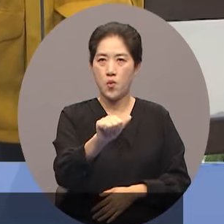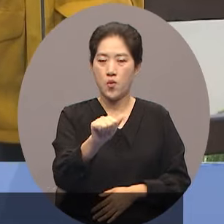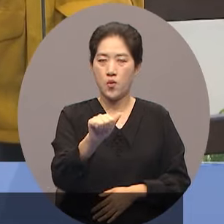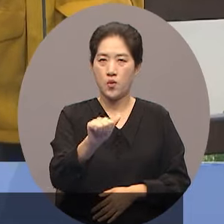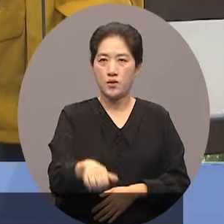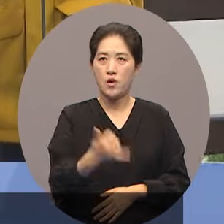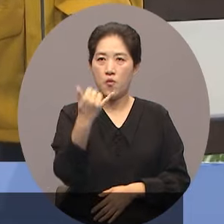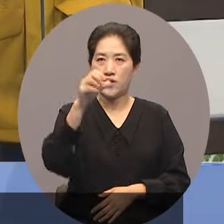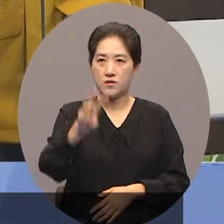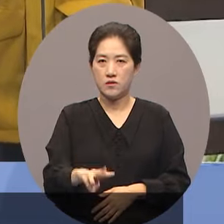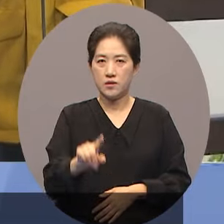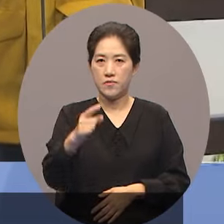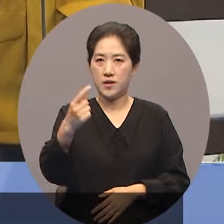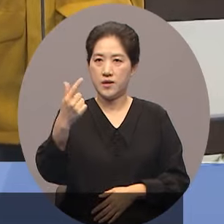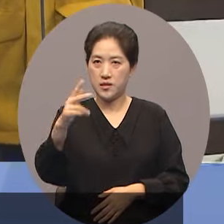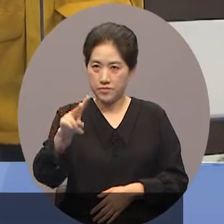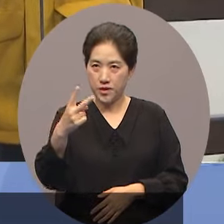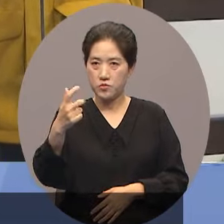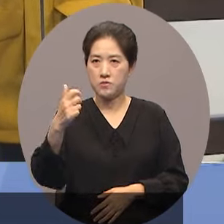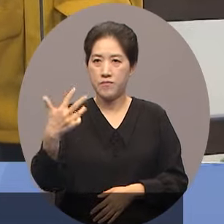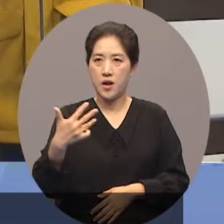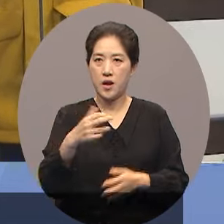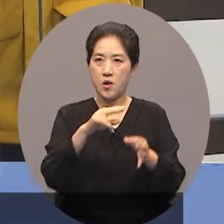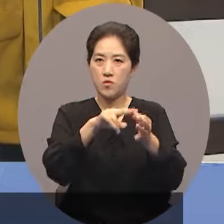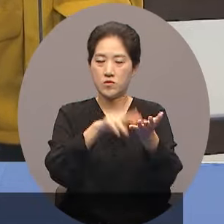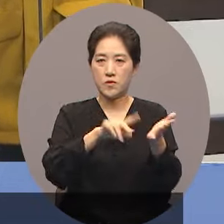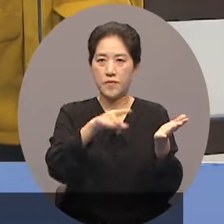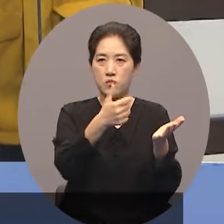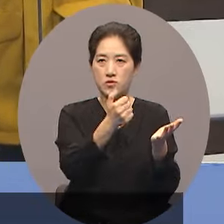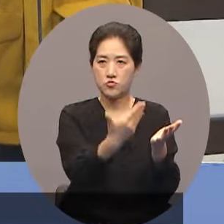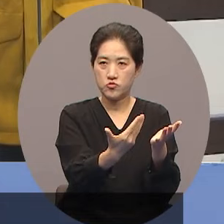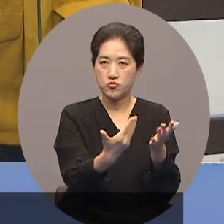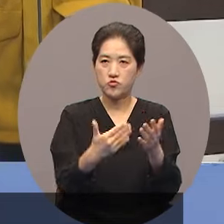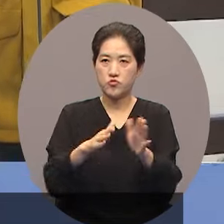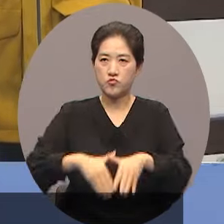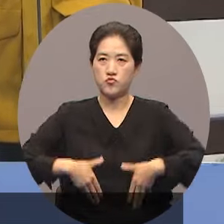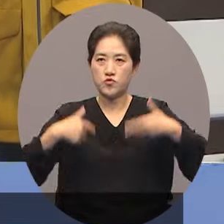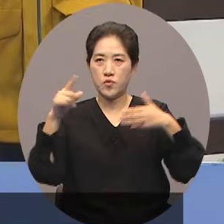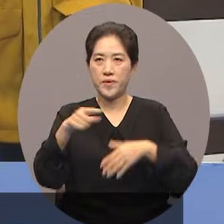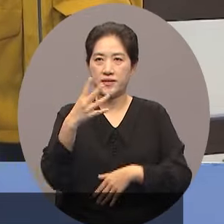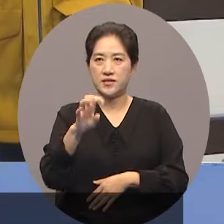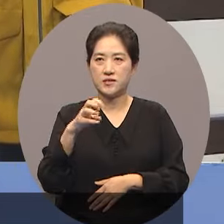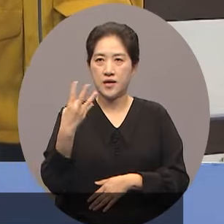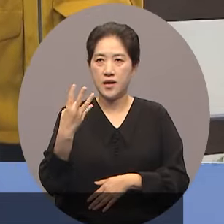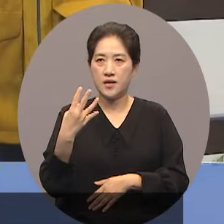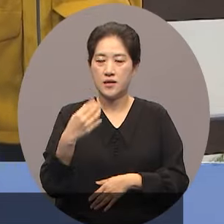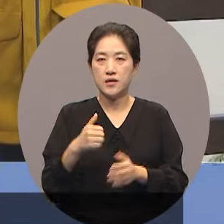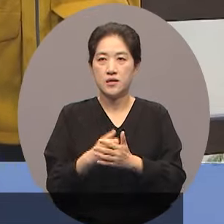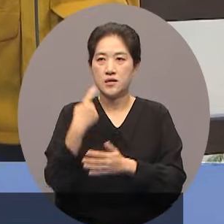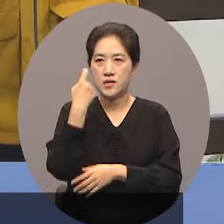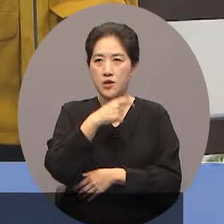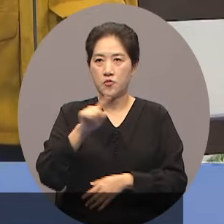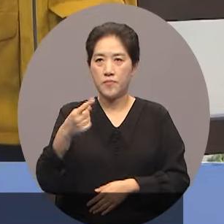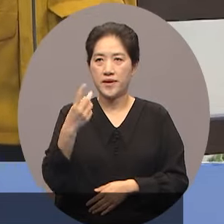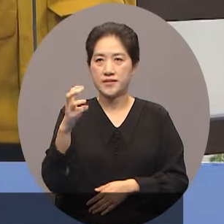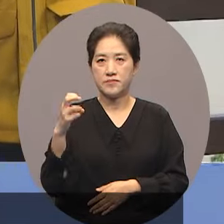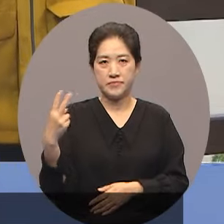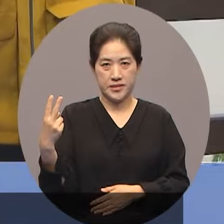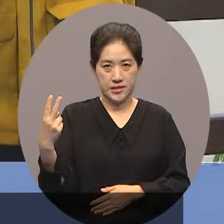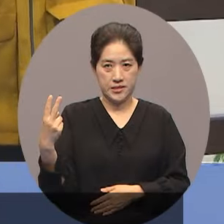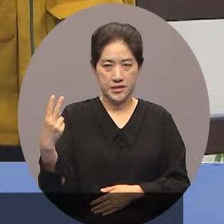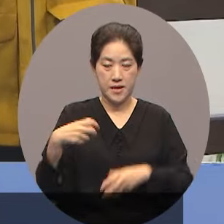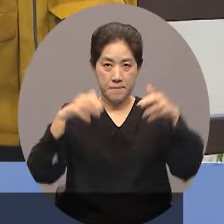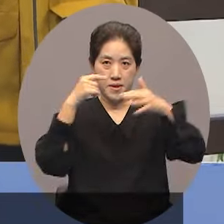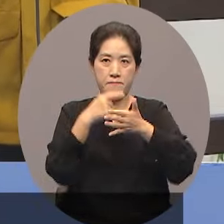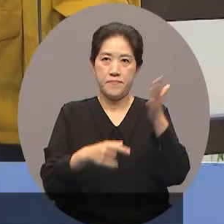화천 268.1, 홍천 159, 춘천 144.9, 양구 방산이 132mm입니다.